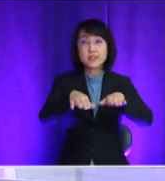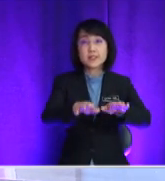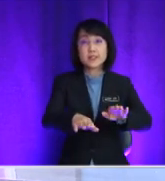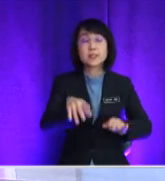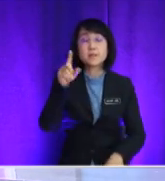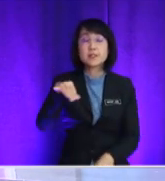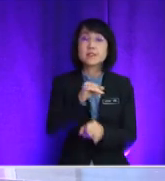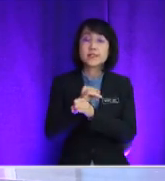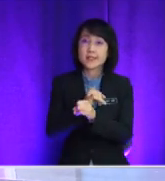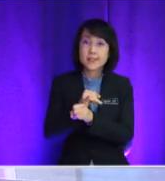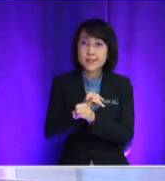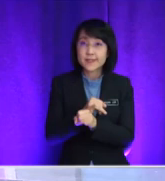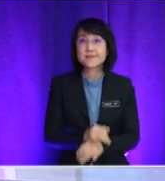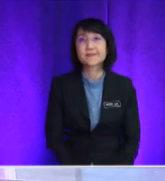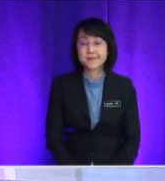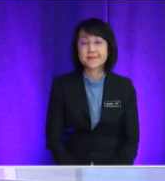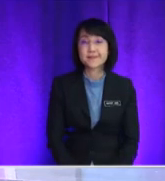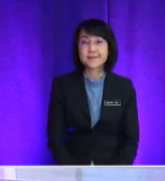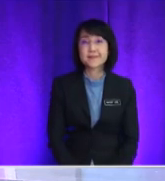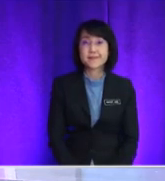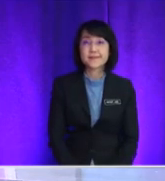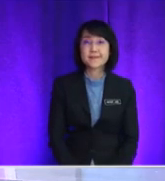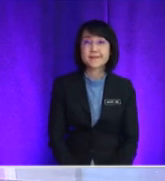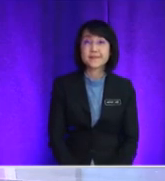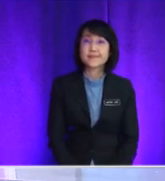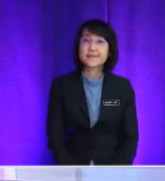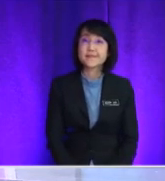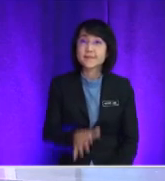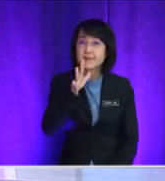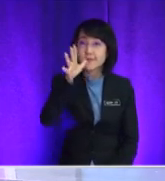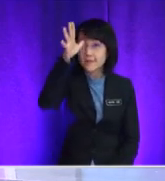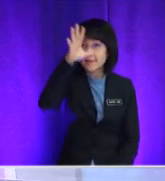ibu bapak ataupun guru jika di sekolah